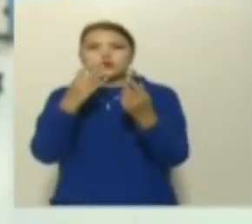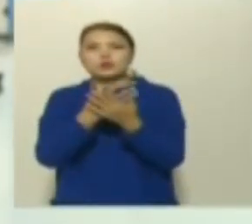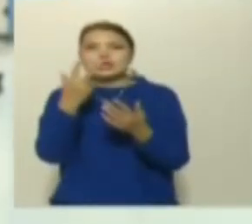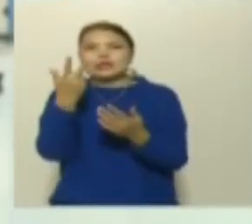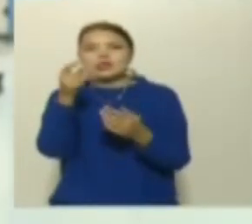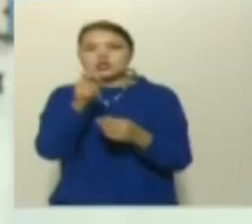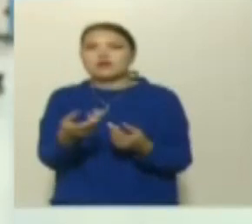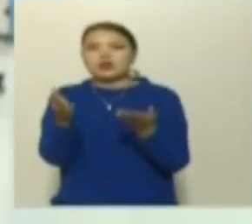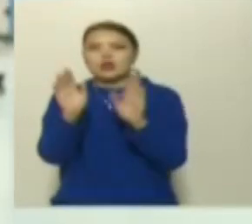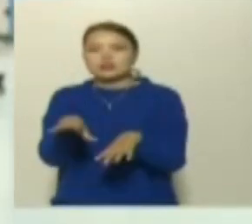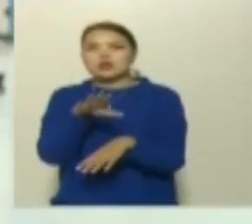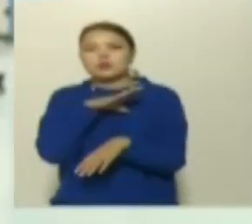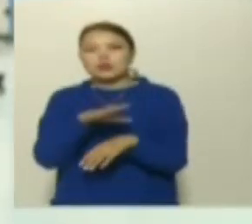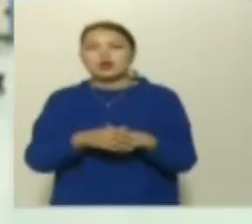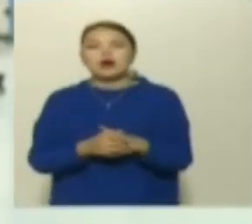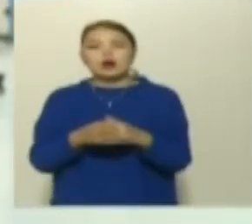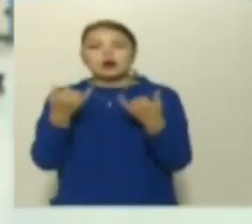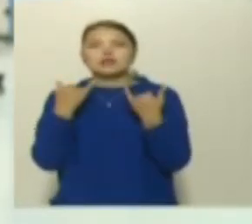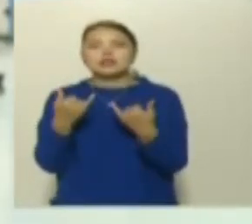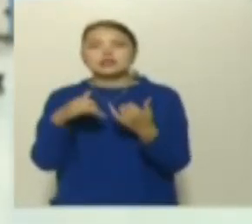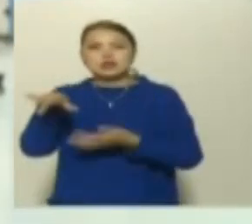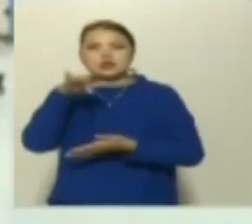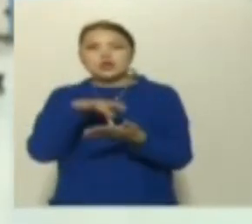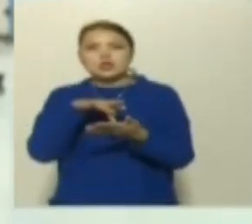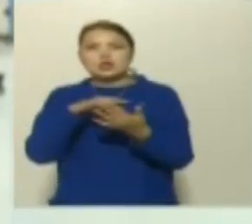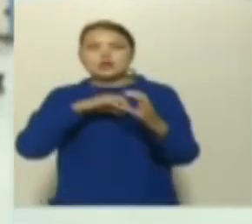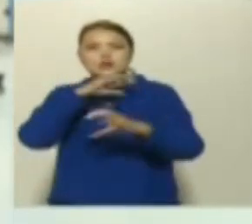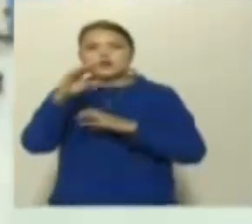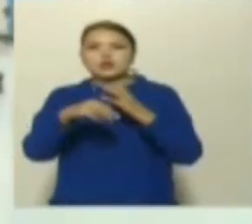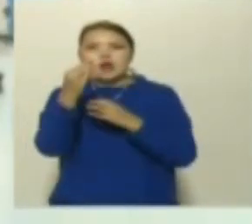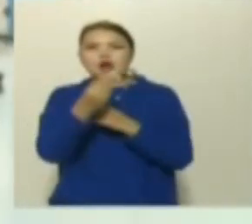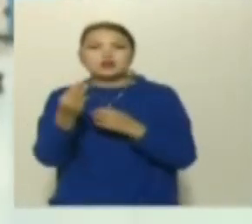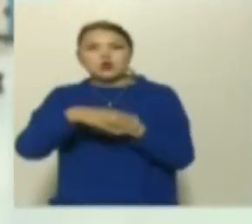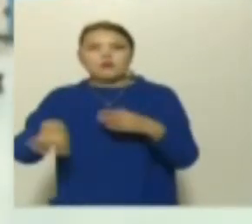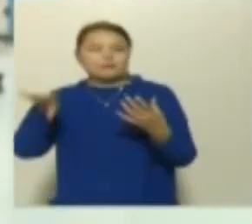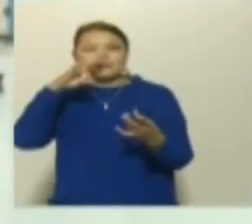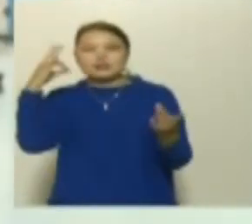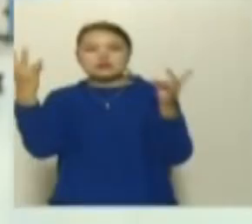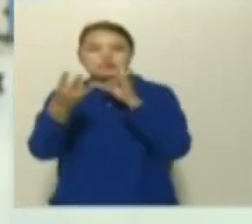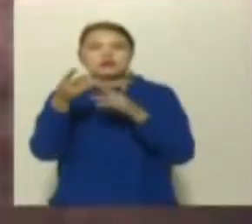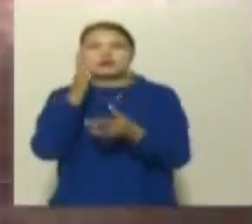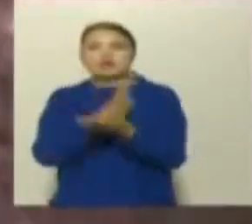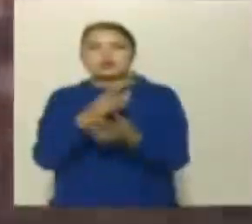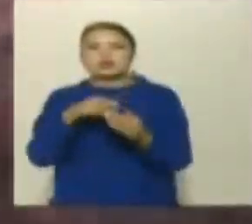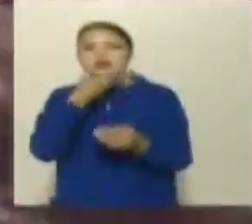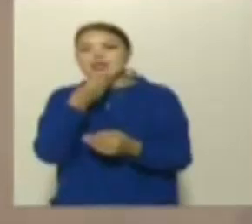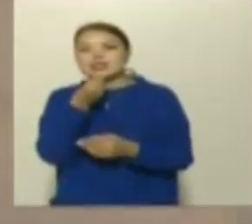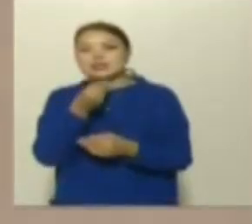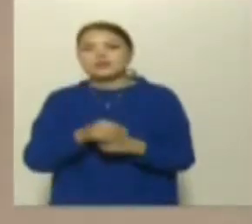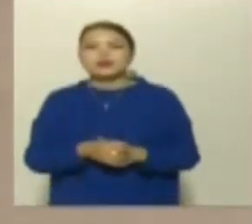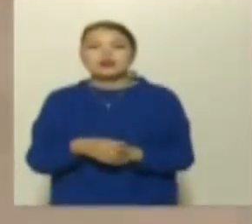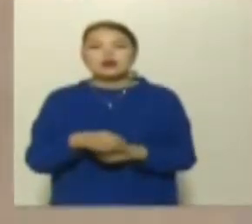қалыппыз ғой. Ал енді қаламыз күнінде әлемге аты белгілі болды. Күні бүгінгі қаламыз көркейіп келе жатыр. Ақтау